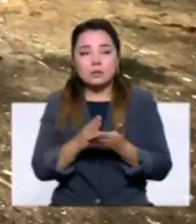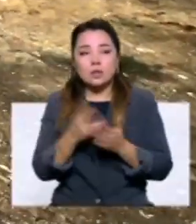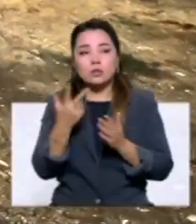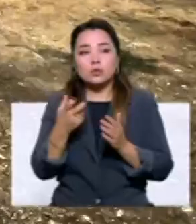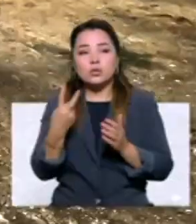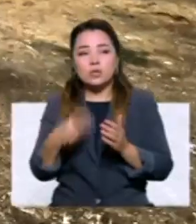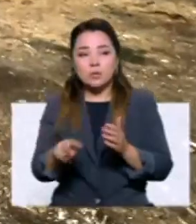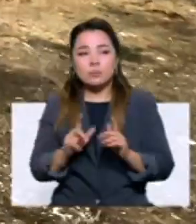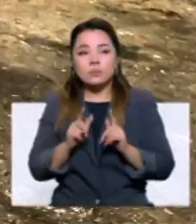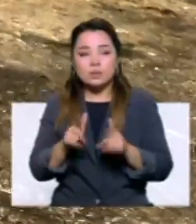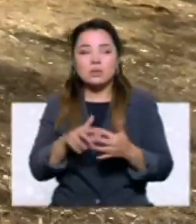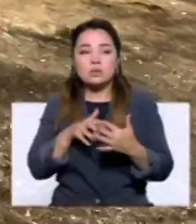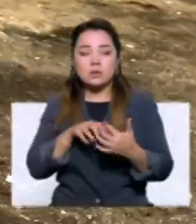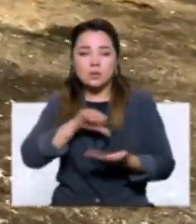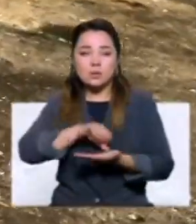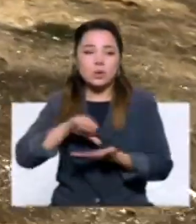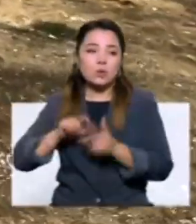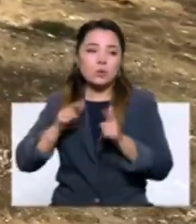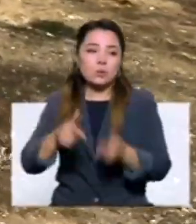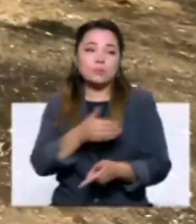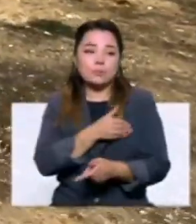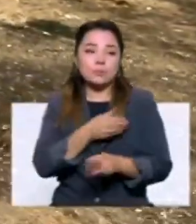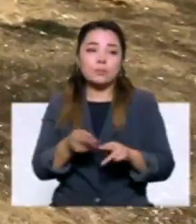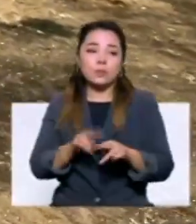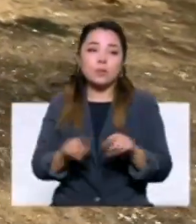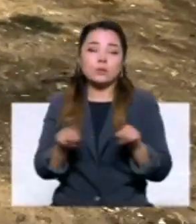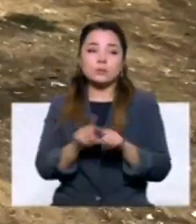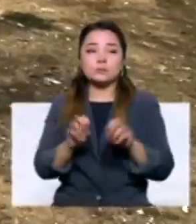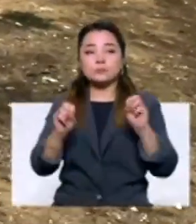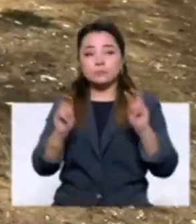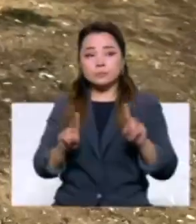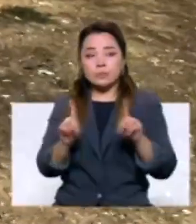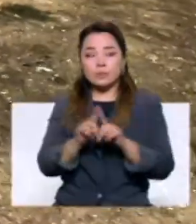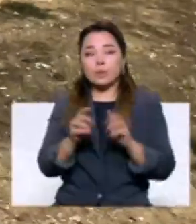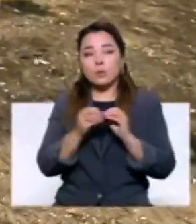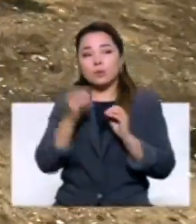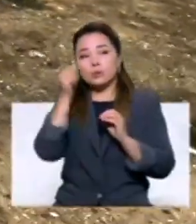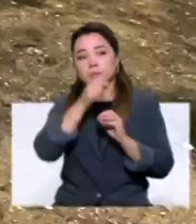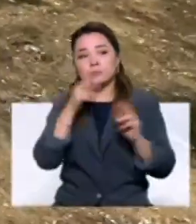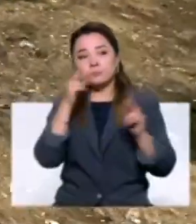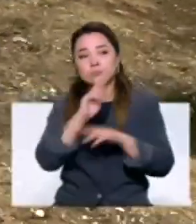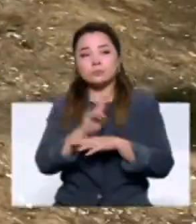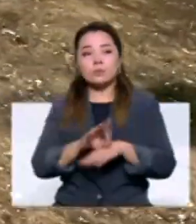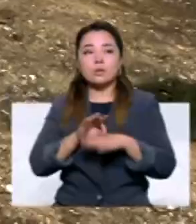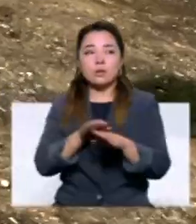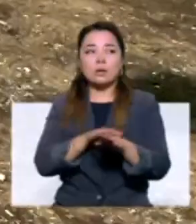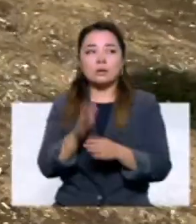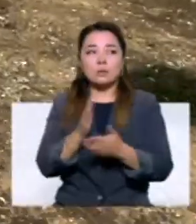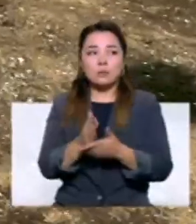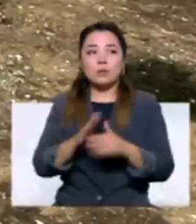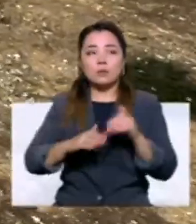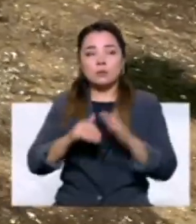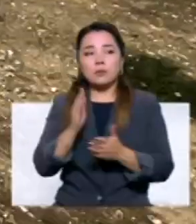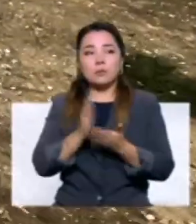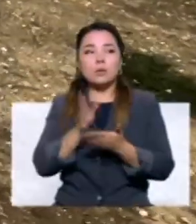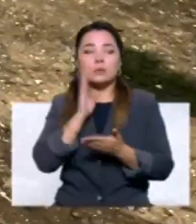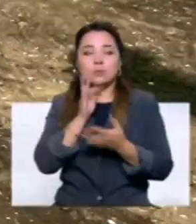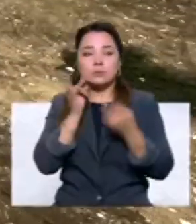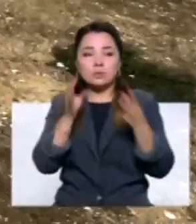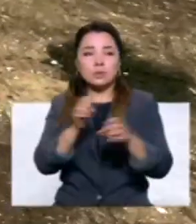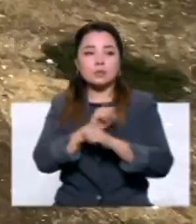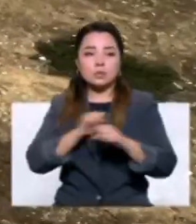320 талапкер таласты дейді оқушылар. Мүмкін осы мамандар бірнеше 10 жылдықтың қатесін түзетер, әйтпесе қолда бар суды ысырап